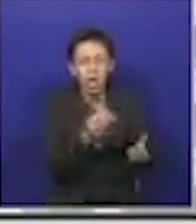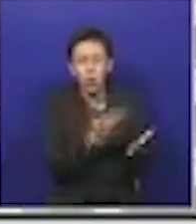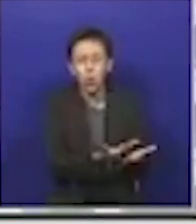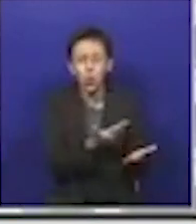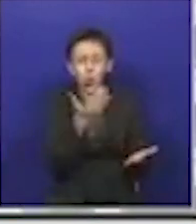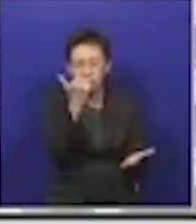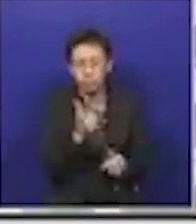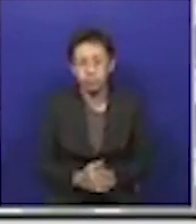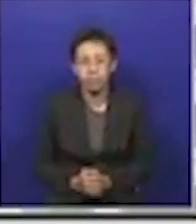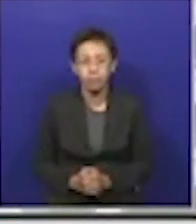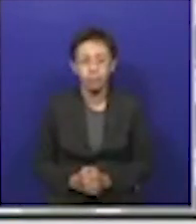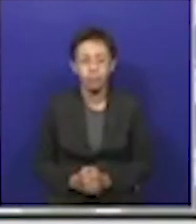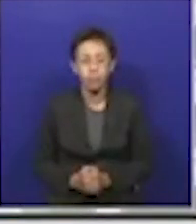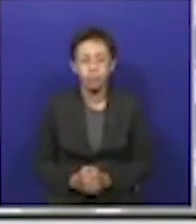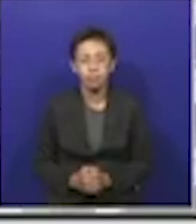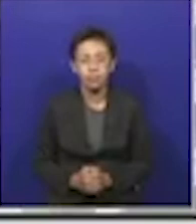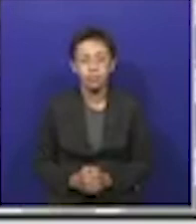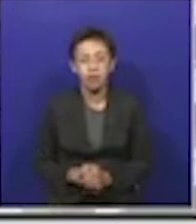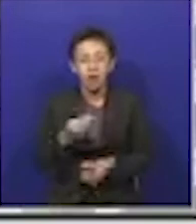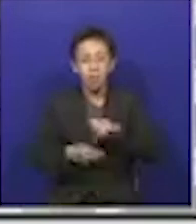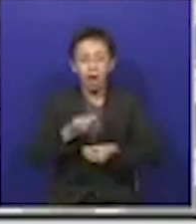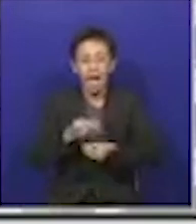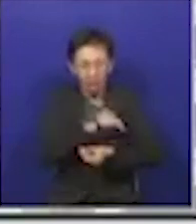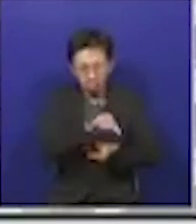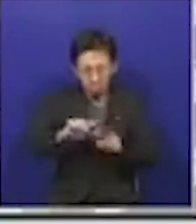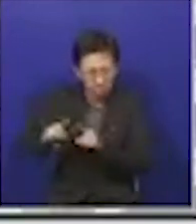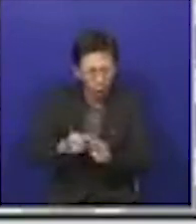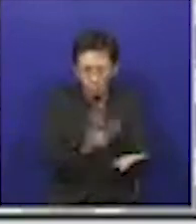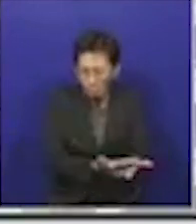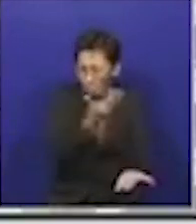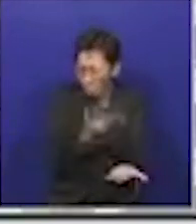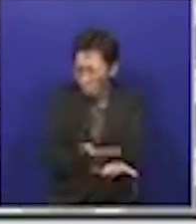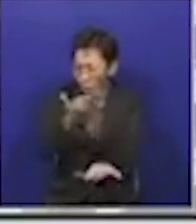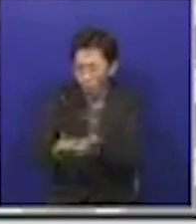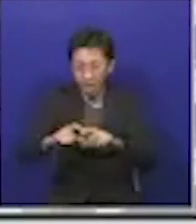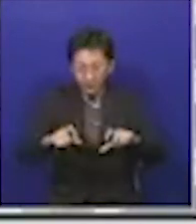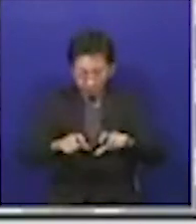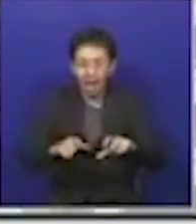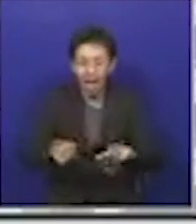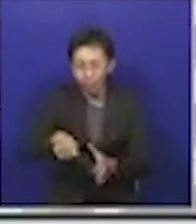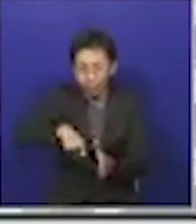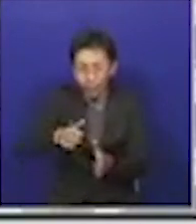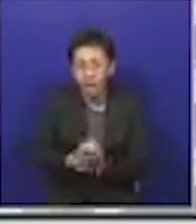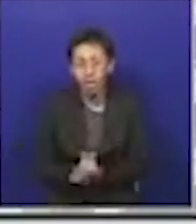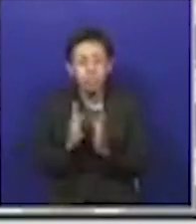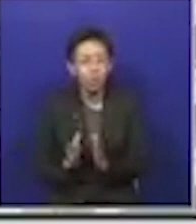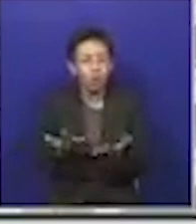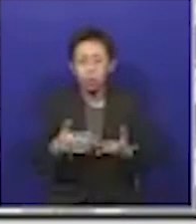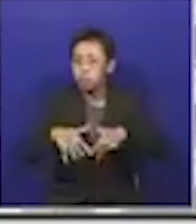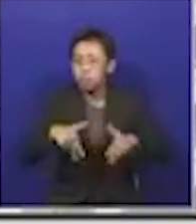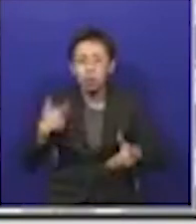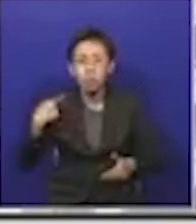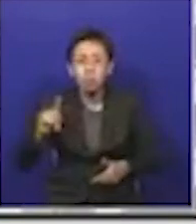ะพวกเป็นห้างสรรพสินค้ารวยหมดฮะอ่านบาร์โค้ดได้ถึงจะรวยชาวบ้านไม่ได้ฮะ